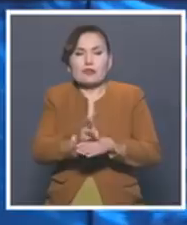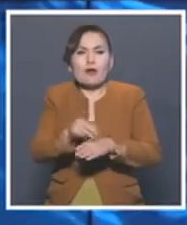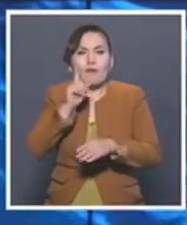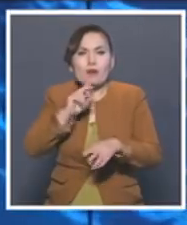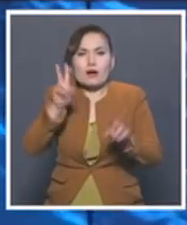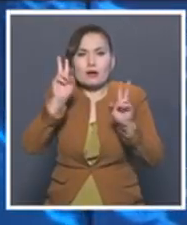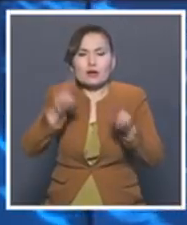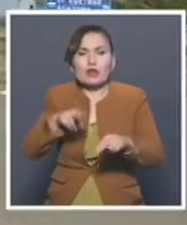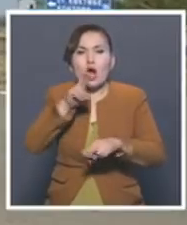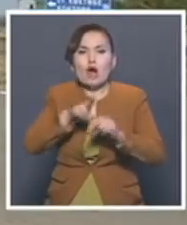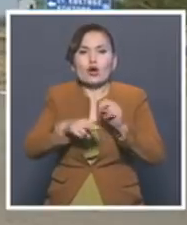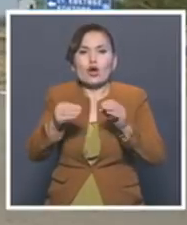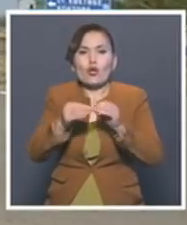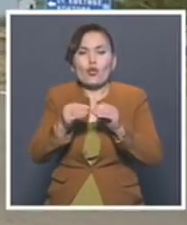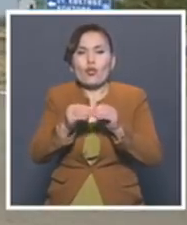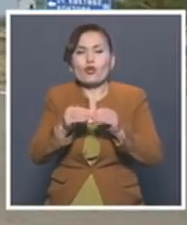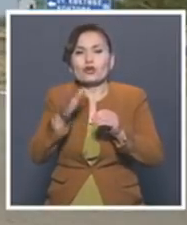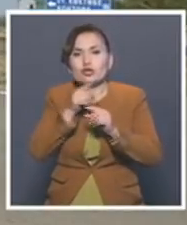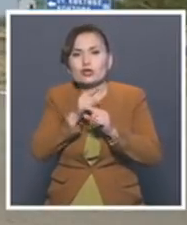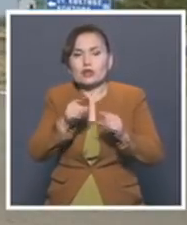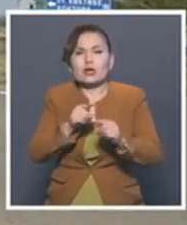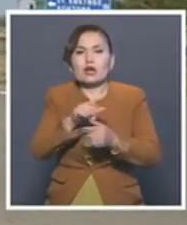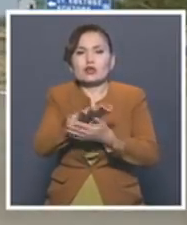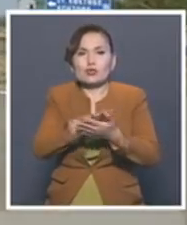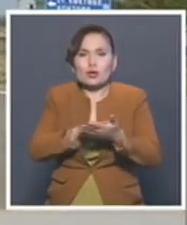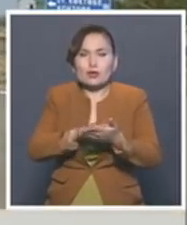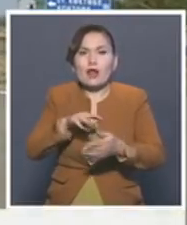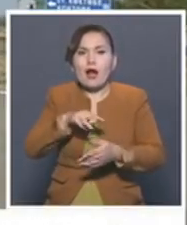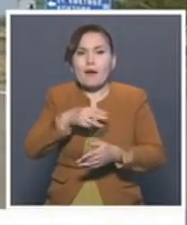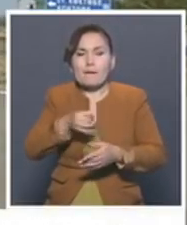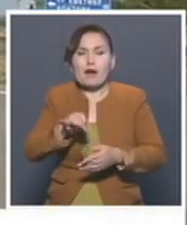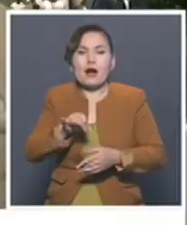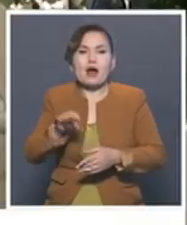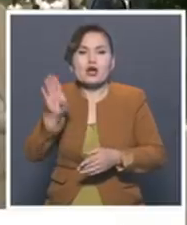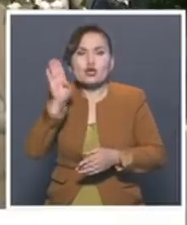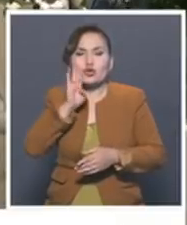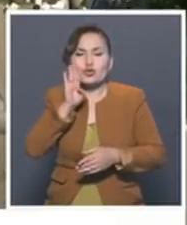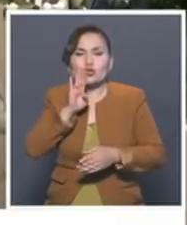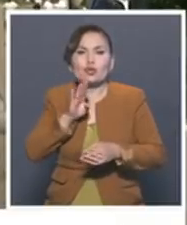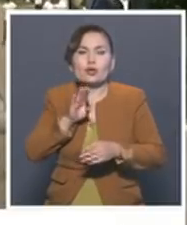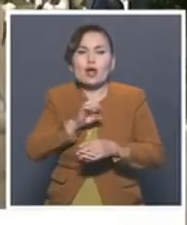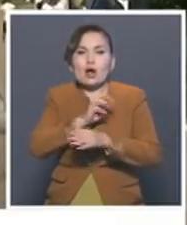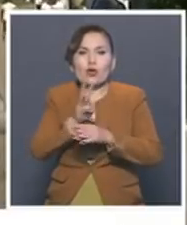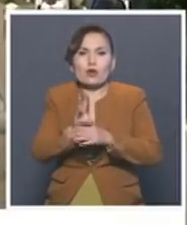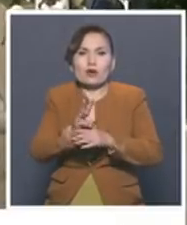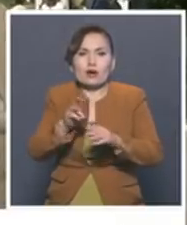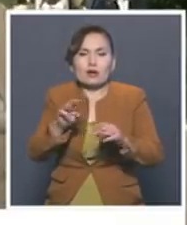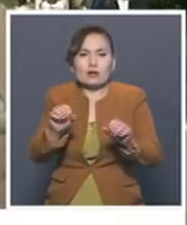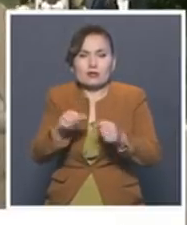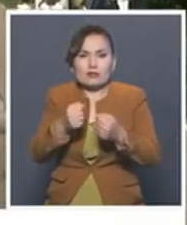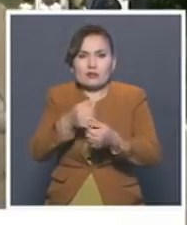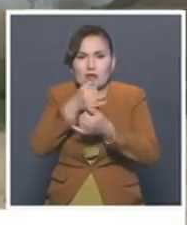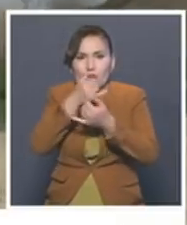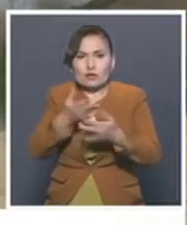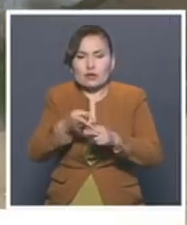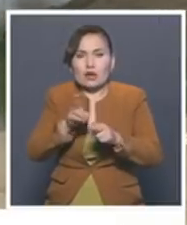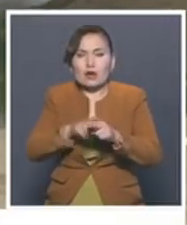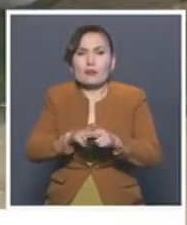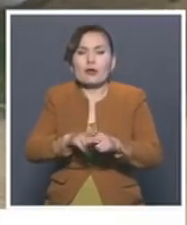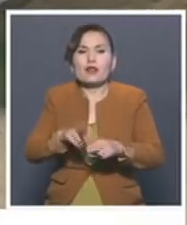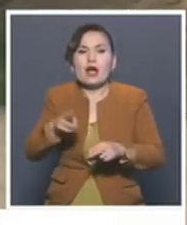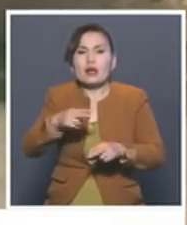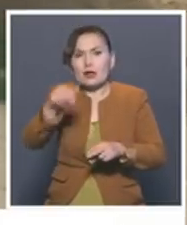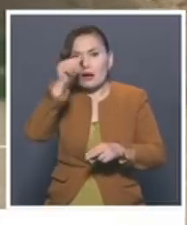белгісіз. Құрылысы 10 жылға созылған Май топтық су құбыры тестік режимде ғана жұмыс істеп тұр. Жергілікті билік 90-да нысанның пайдалануға